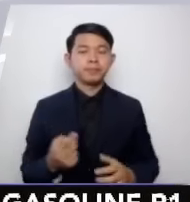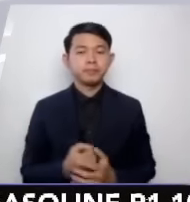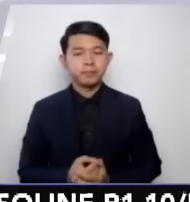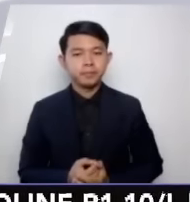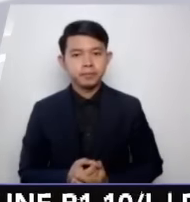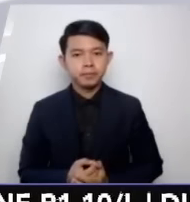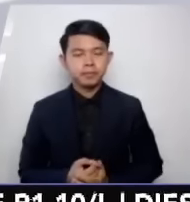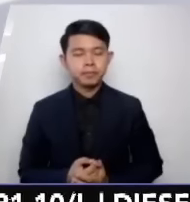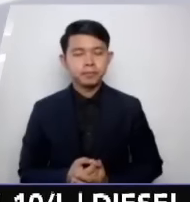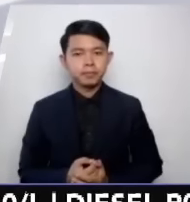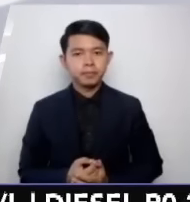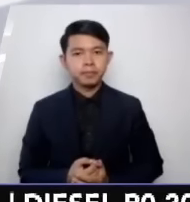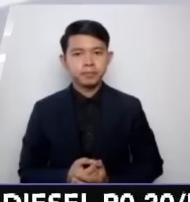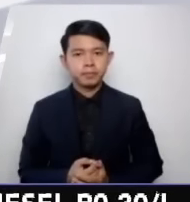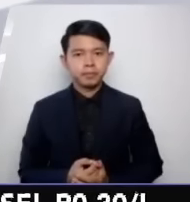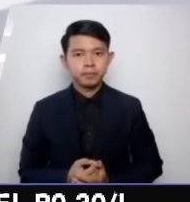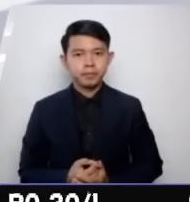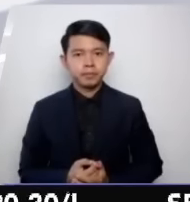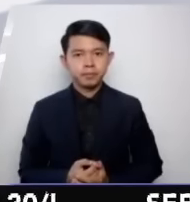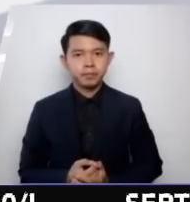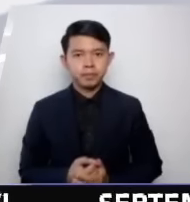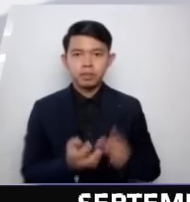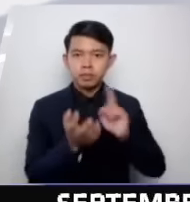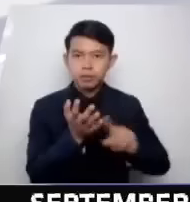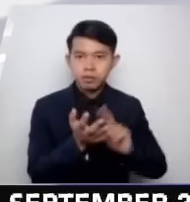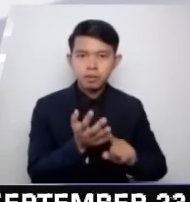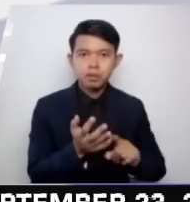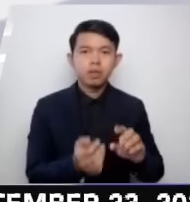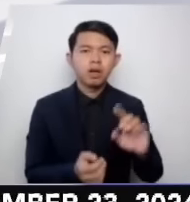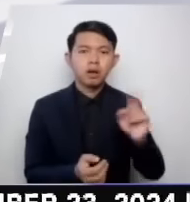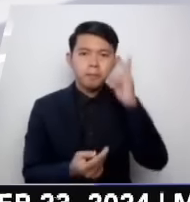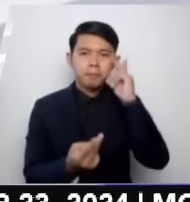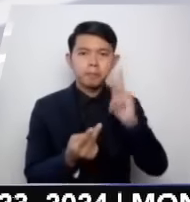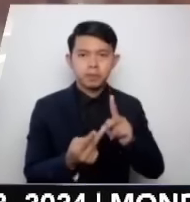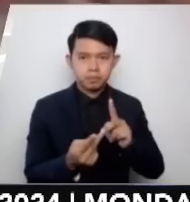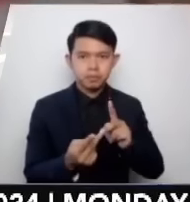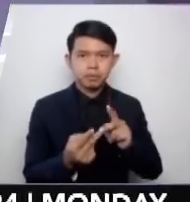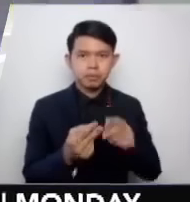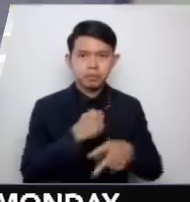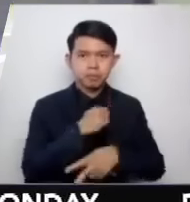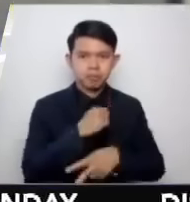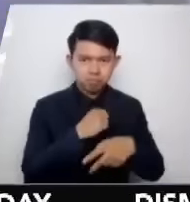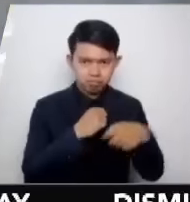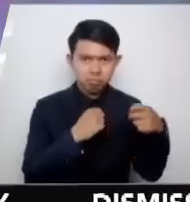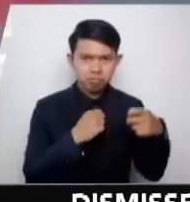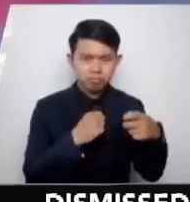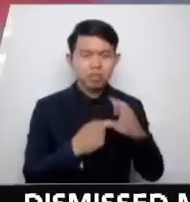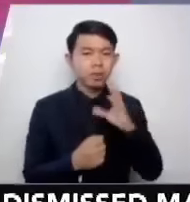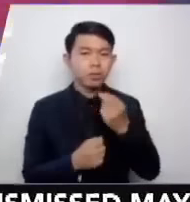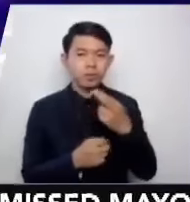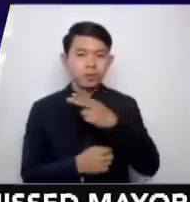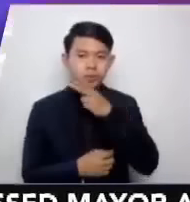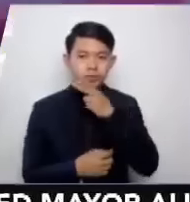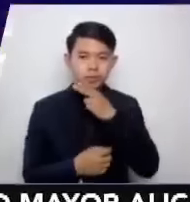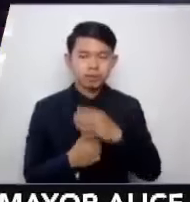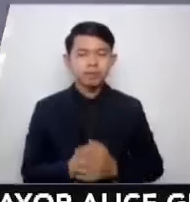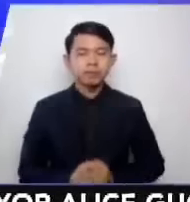ang biktima di pa magkasulti. Hindi pa matarong ang interview. Efren Mamak ng GMA Regional